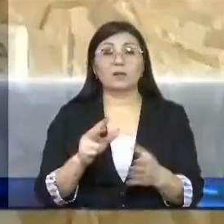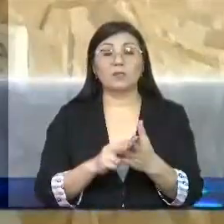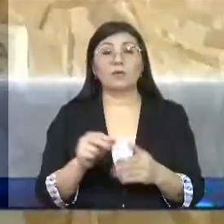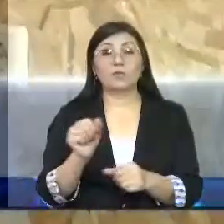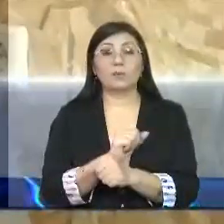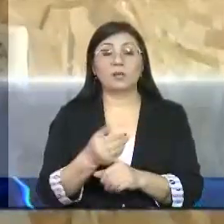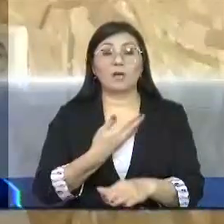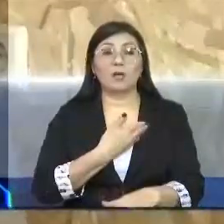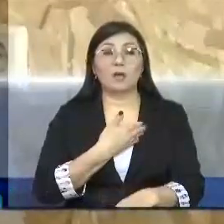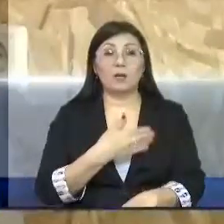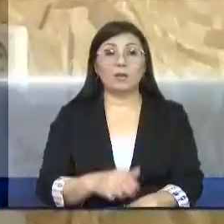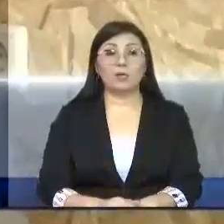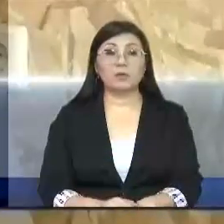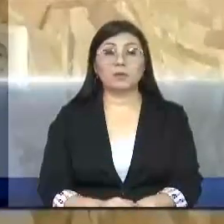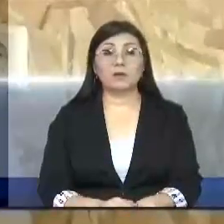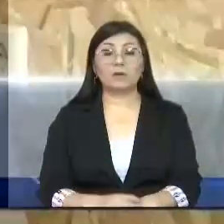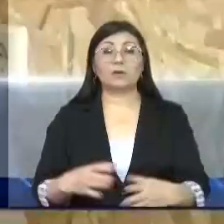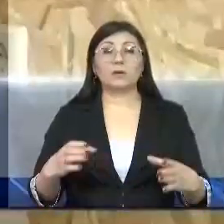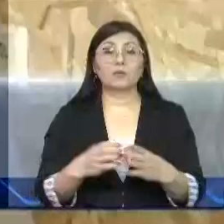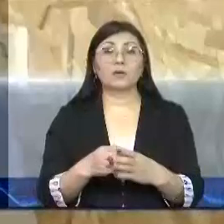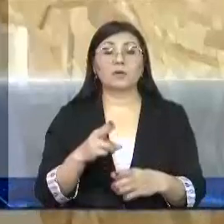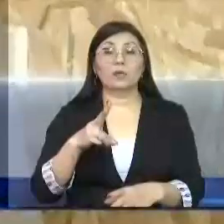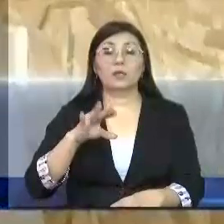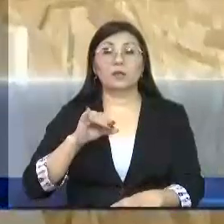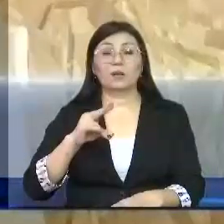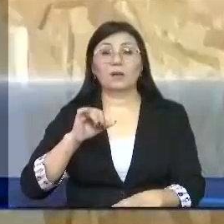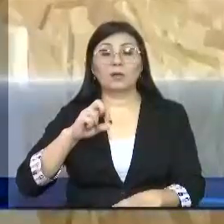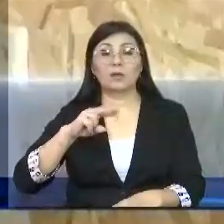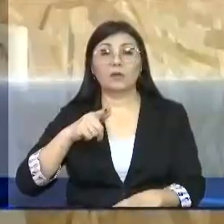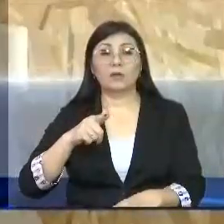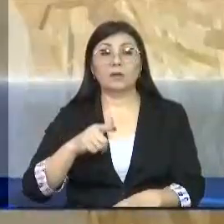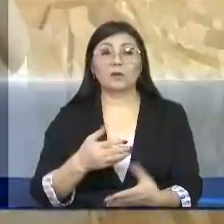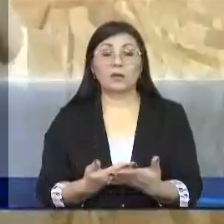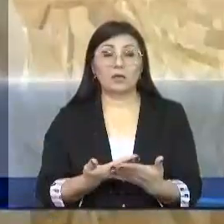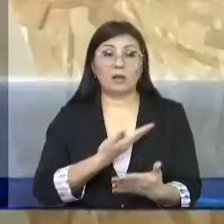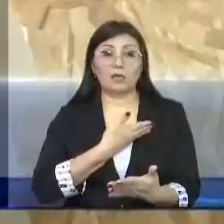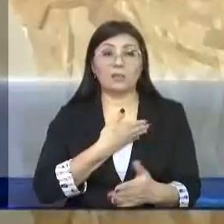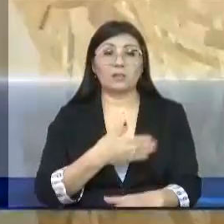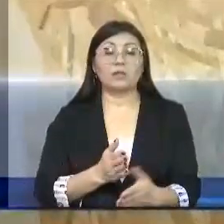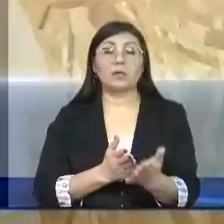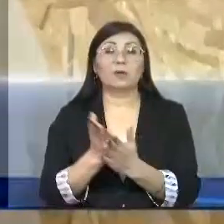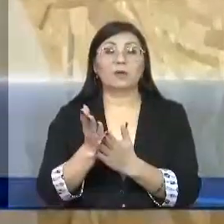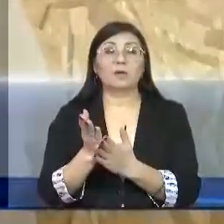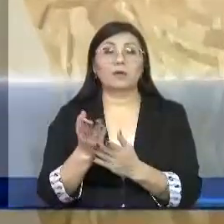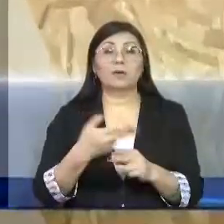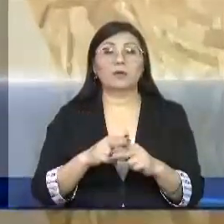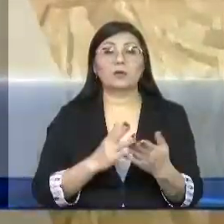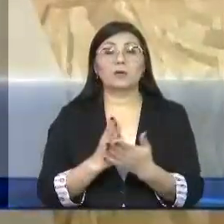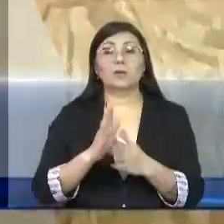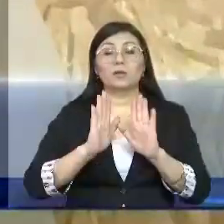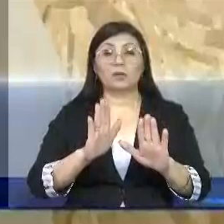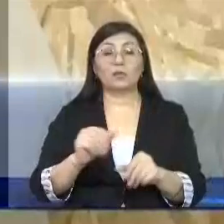Вообще мы хотели сферу как бы клиника такая, ну, это как бы направление, это значит обслуживать